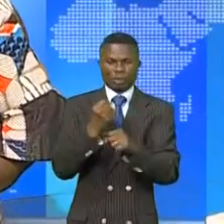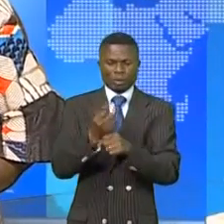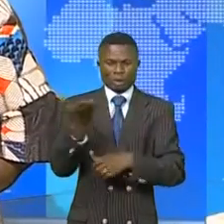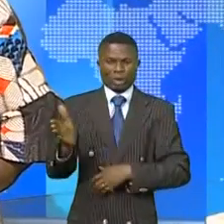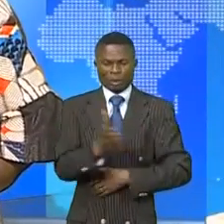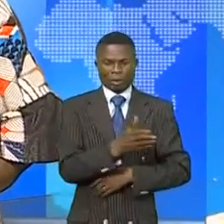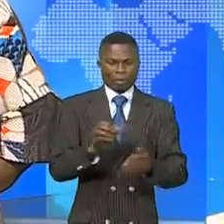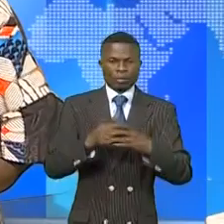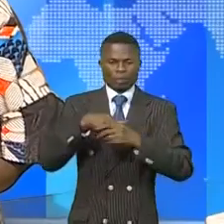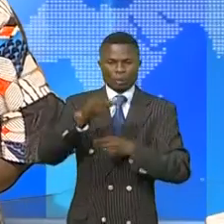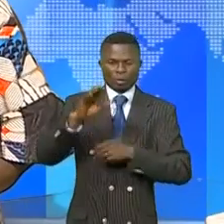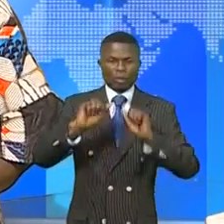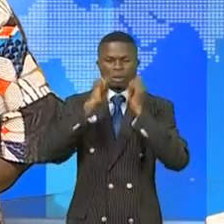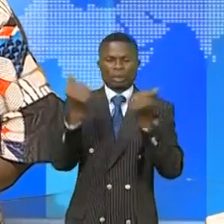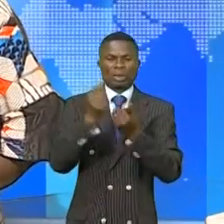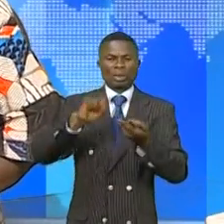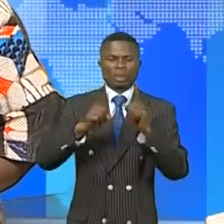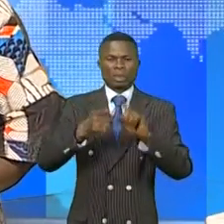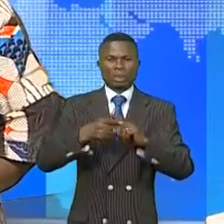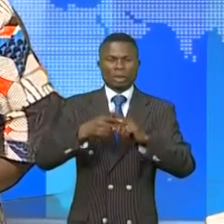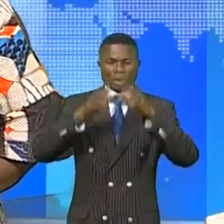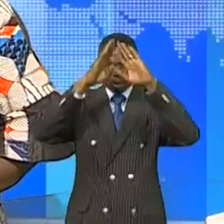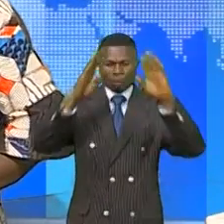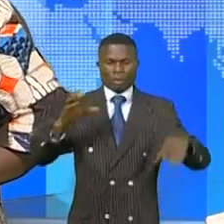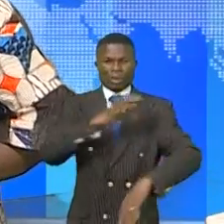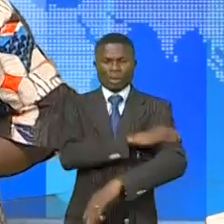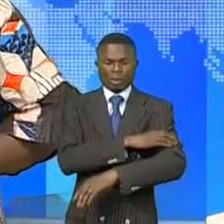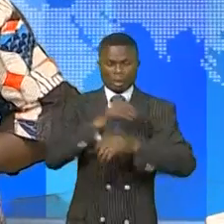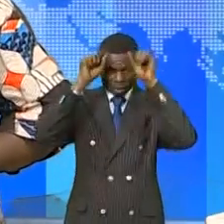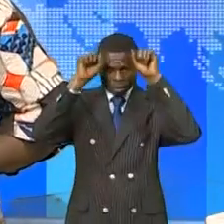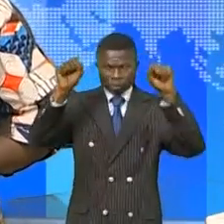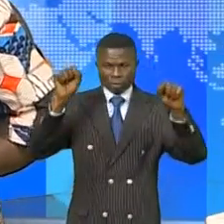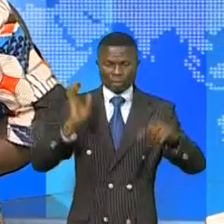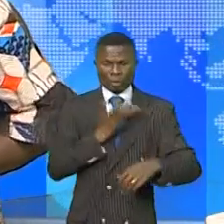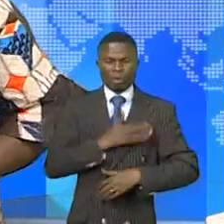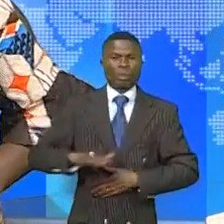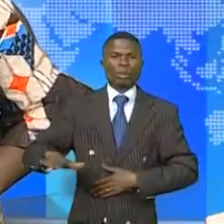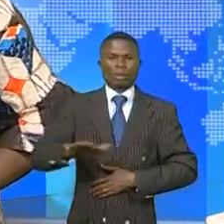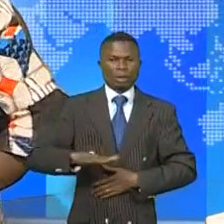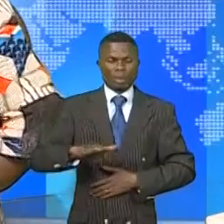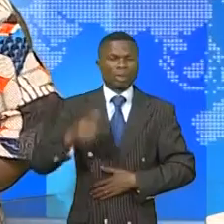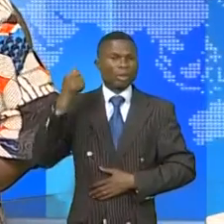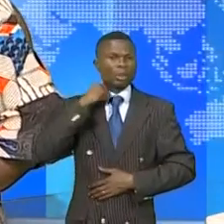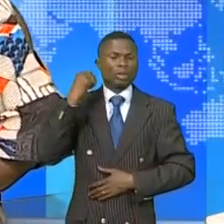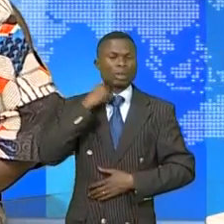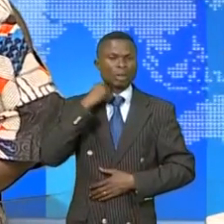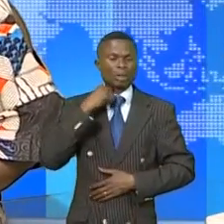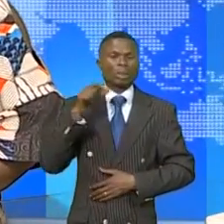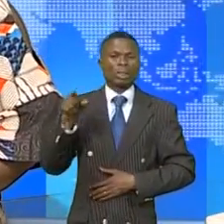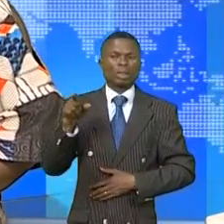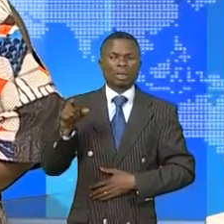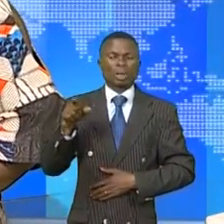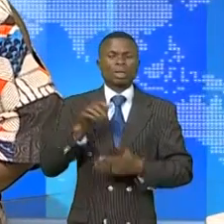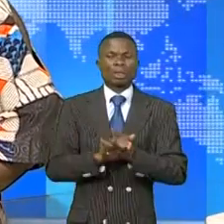Sortie officielle de l'Association des Amis du chef de la Maison Civile du Président de la République, Dr. Bruno Mitéo